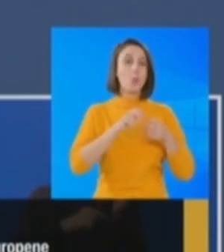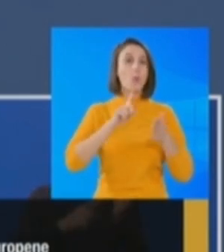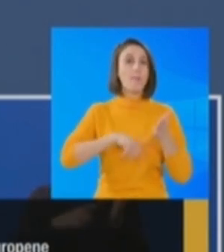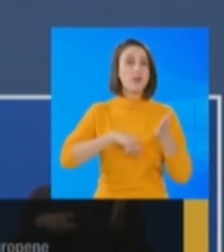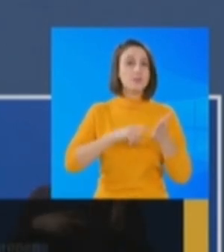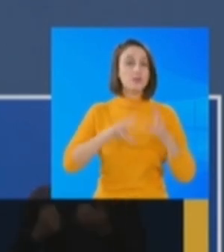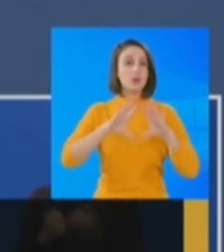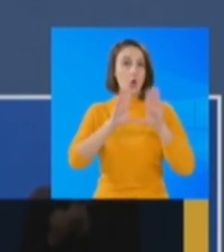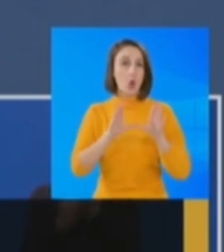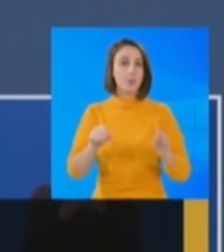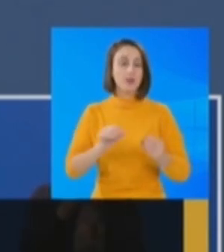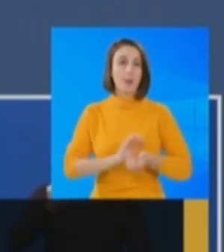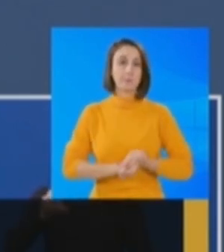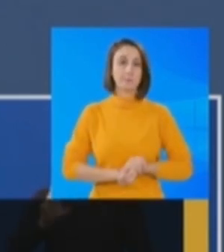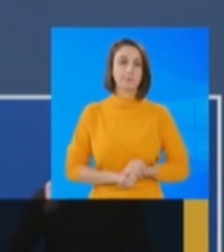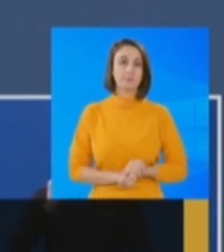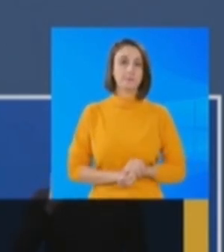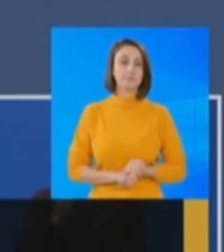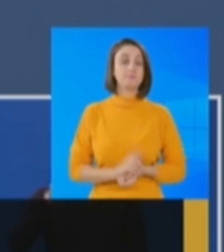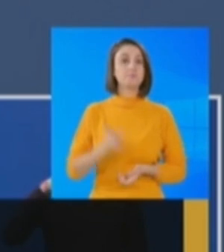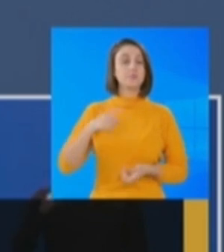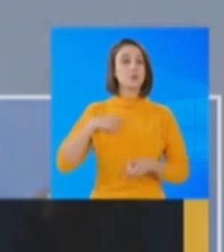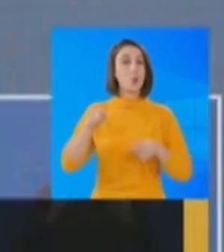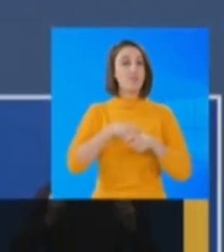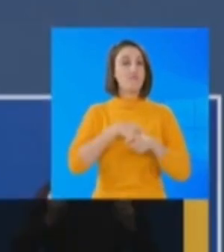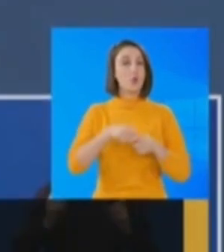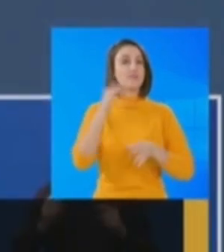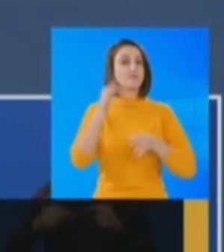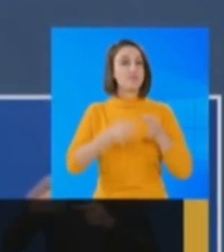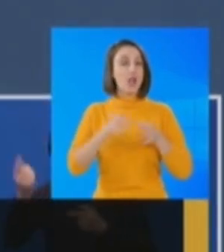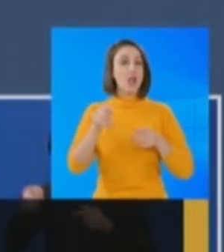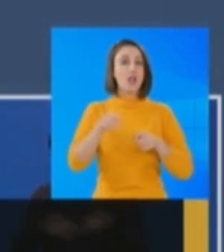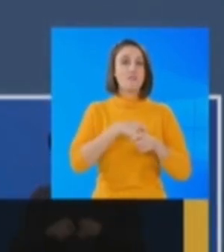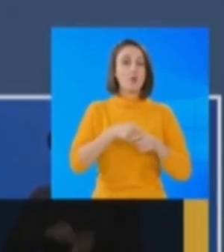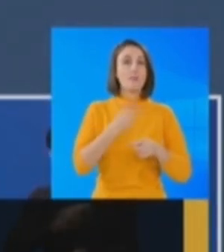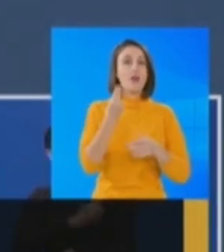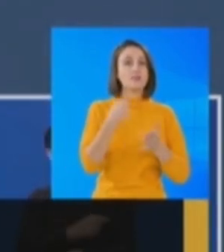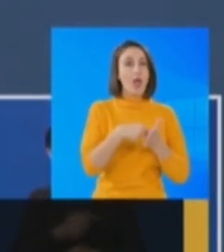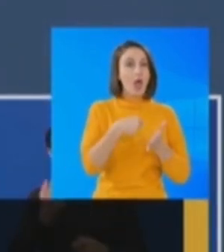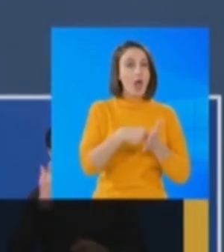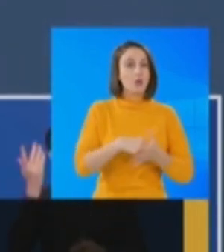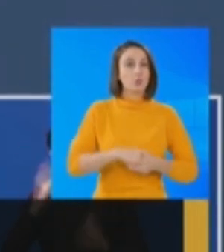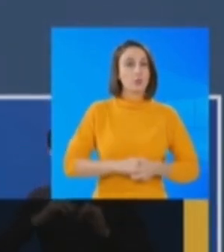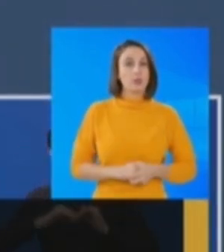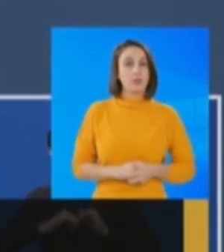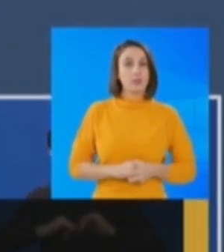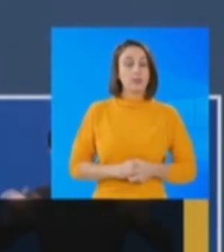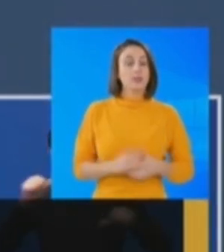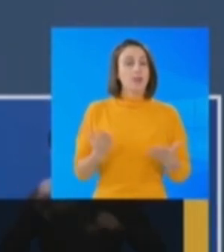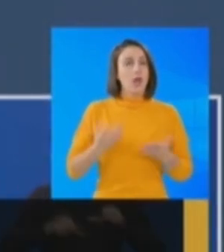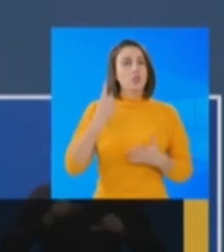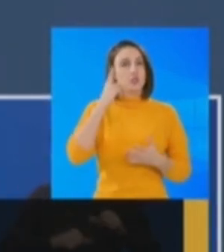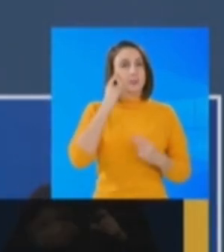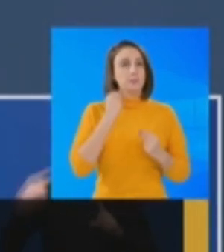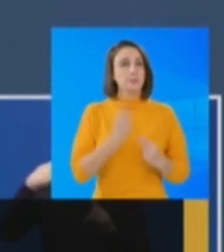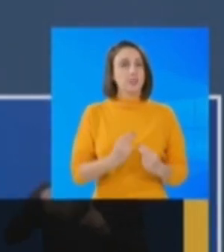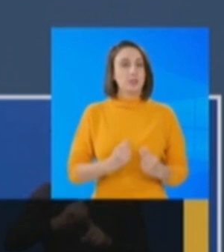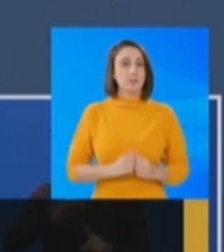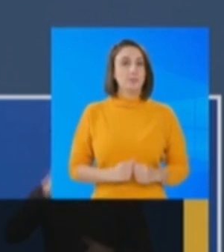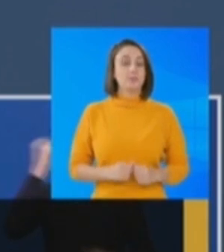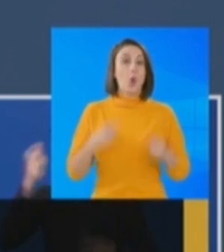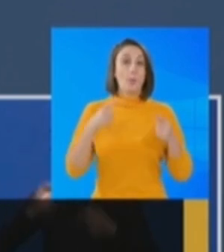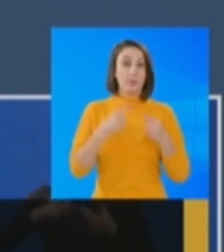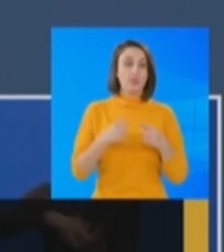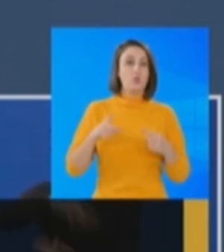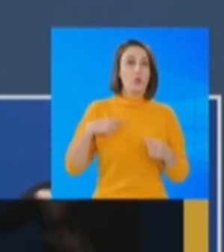de pensii în România. Este o reformă fiscală, reforma salarizării, în care știți foarte